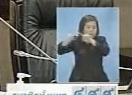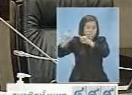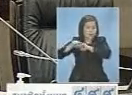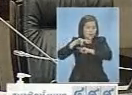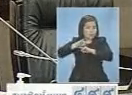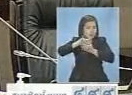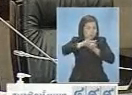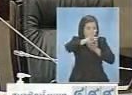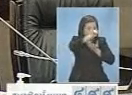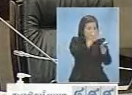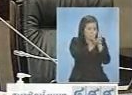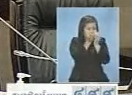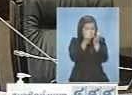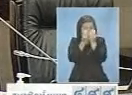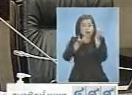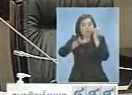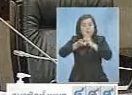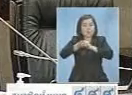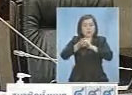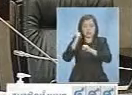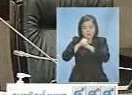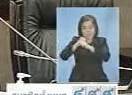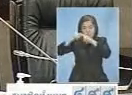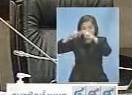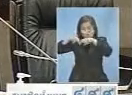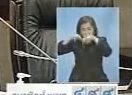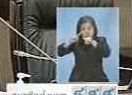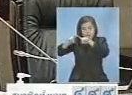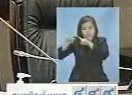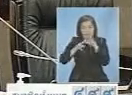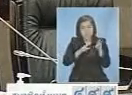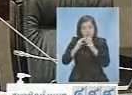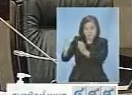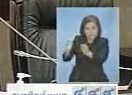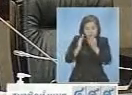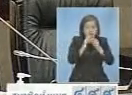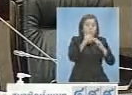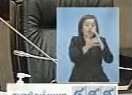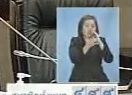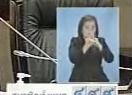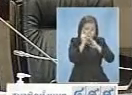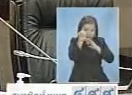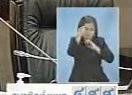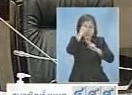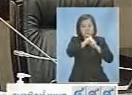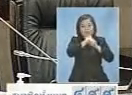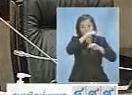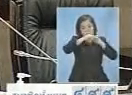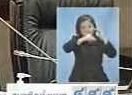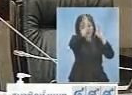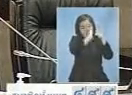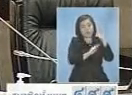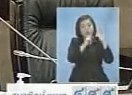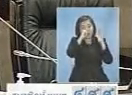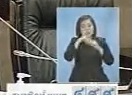ความร่วมมือในการวิจัยร่วมกันเพื่อจะนำเทคโนโลยีใหม่ๆนวัตกรรมใหม่ๆเข้ามาให้กับประเท